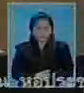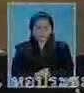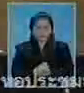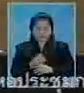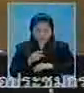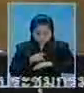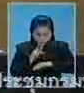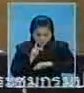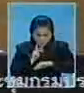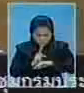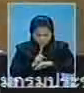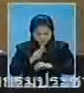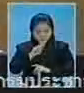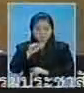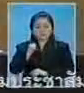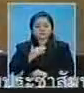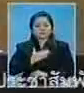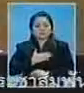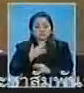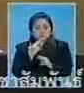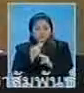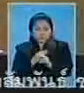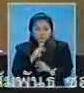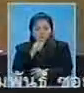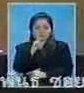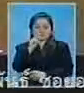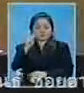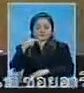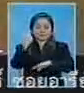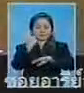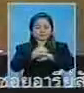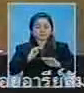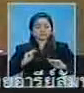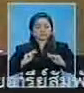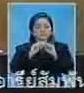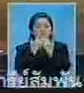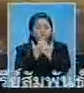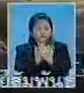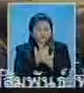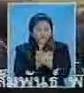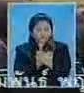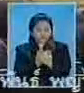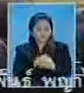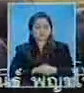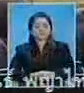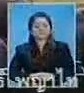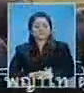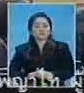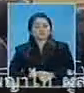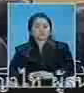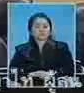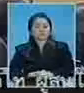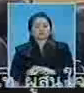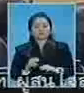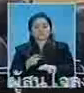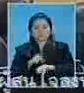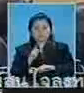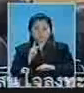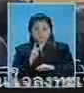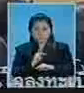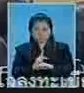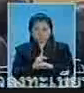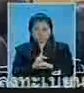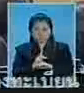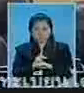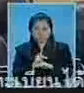กับเรียนท่านประธานสภาที่เคารพผมกรจาติกวณิชรัฐมนตรีว่าการกระทรวงการคลังท่านประธานครับก่อนที่ผม